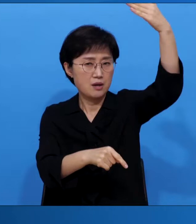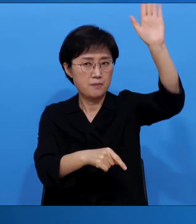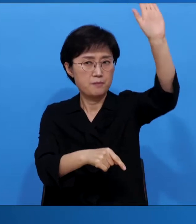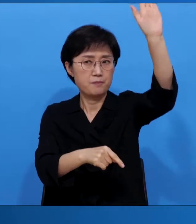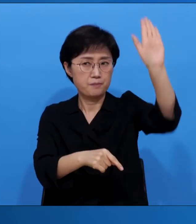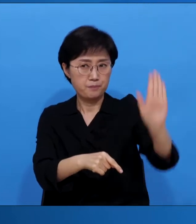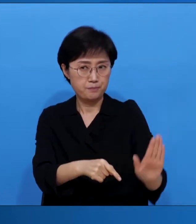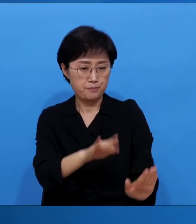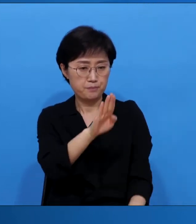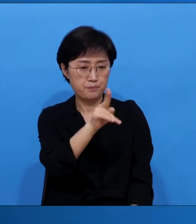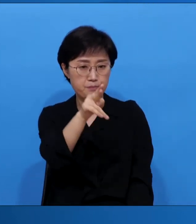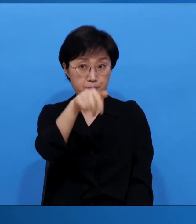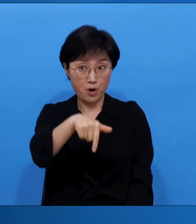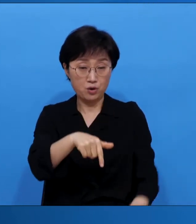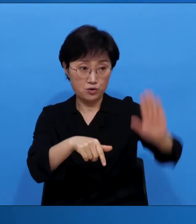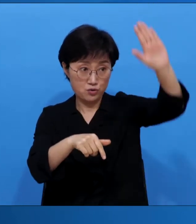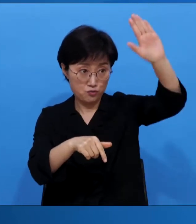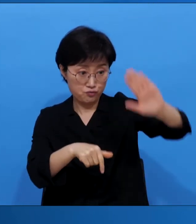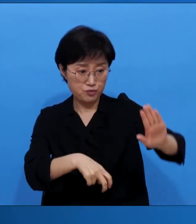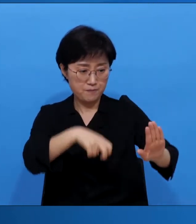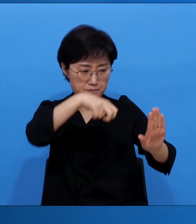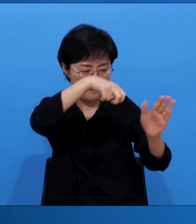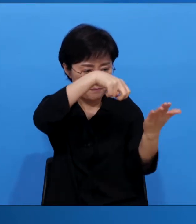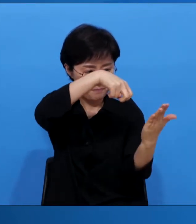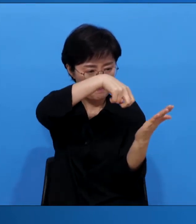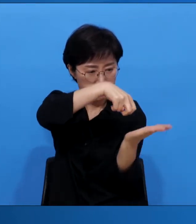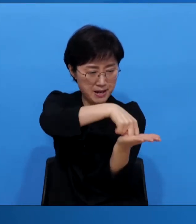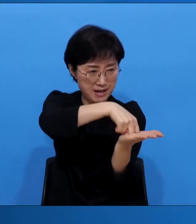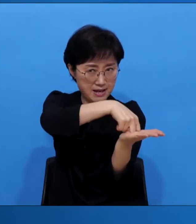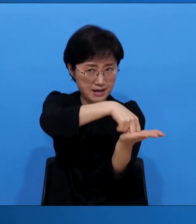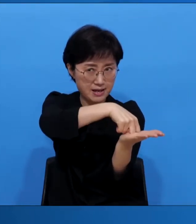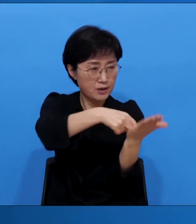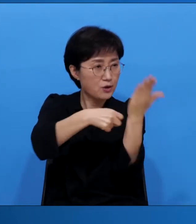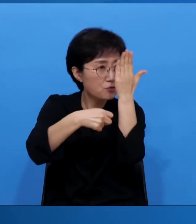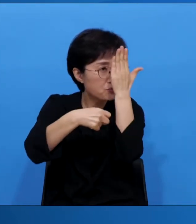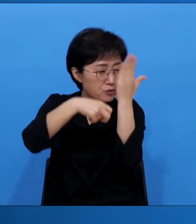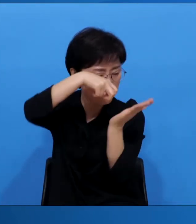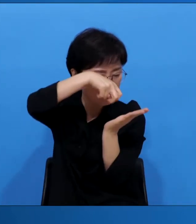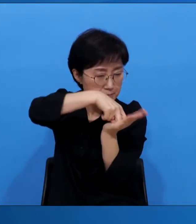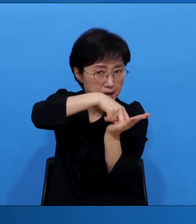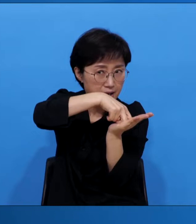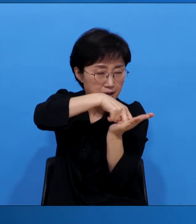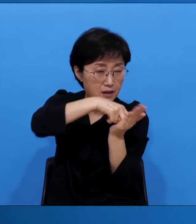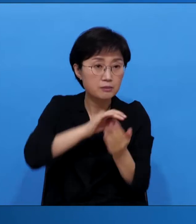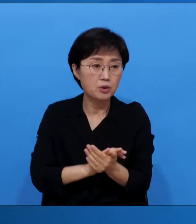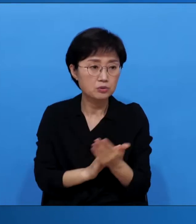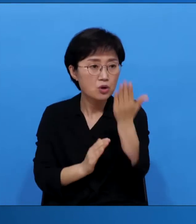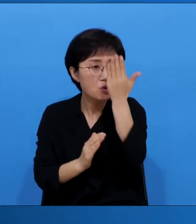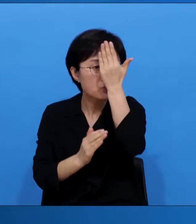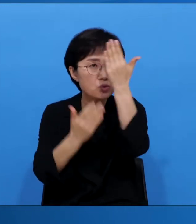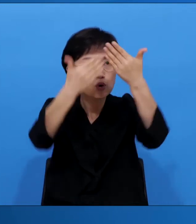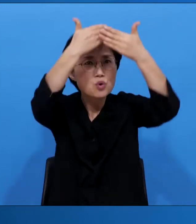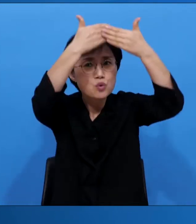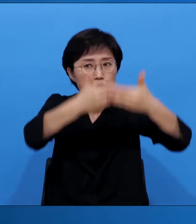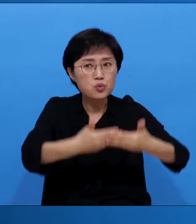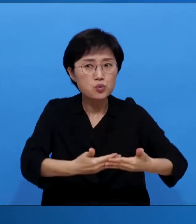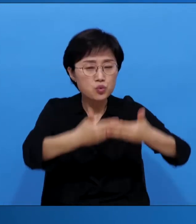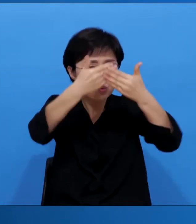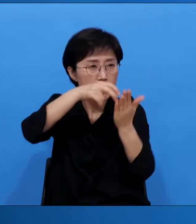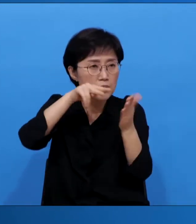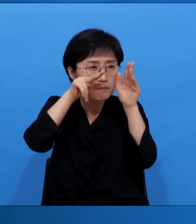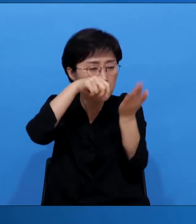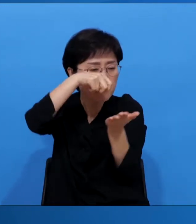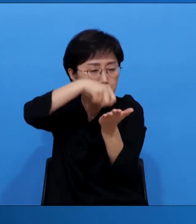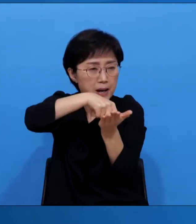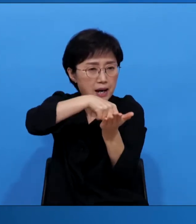향하여 In the Bible records that King Hezekiah entered into the temple and he faced the temple wall. 벽을 왜 뭐 사람 뭐 볼 필요 있겠습니까? 벽을